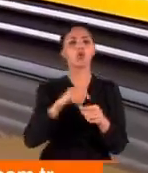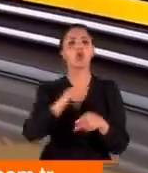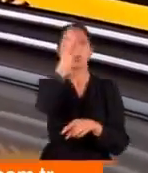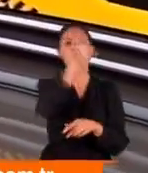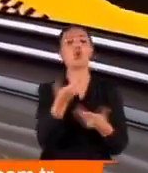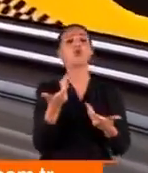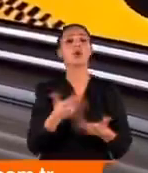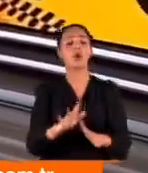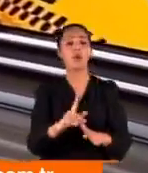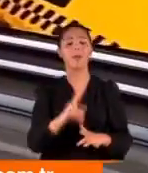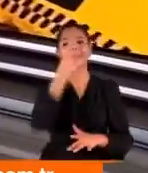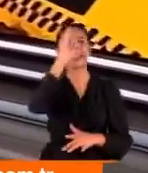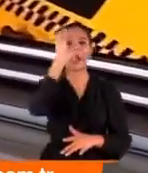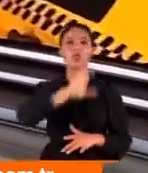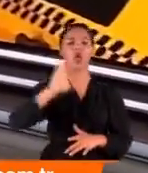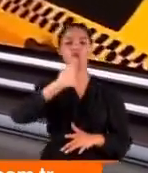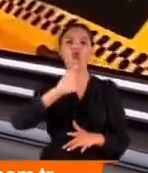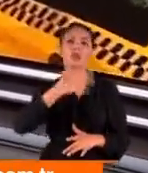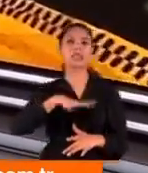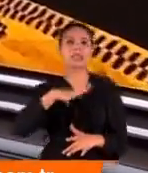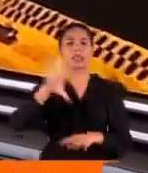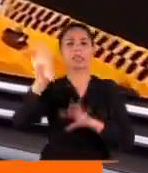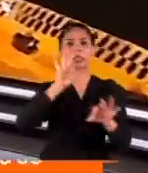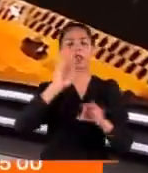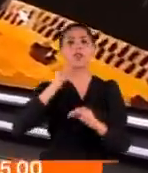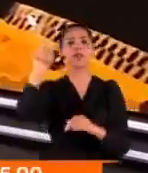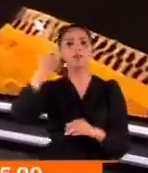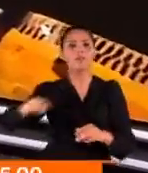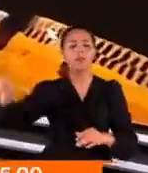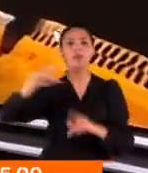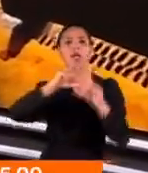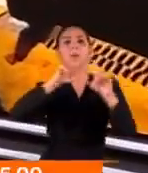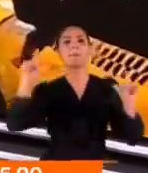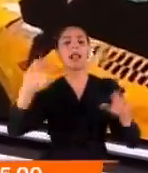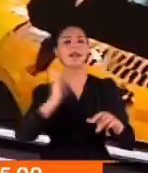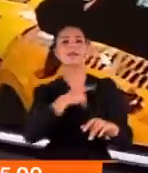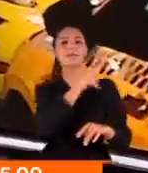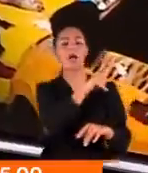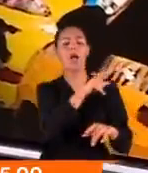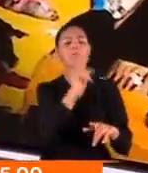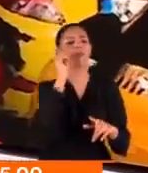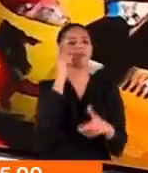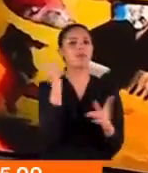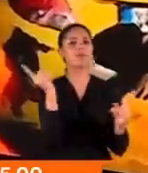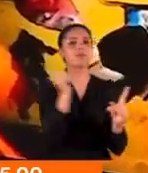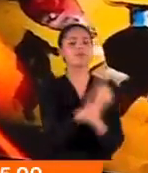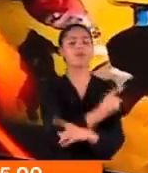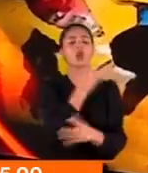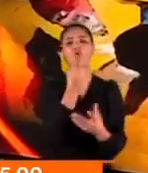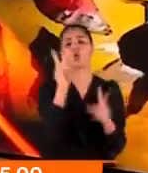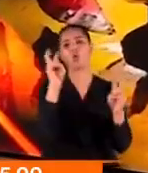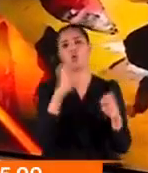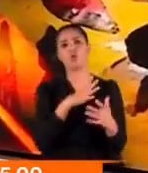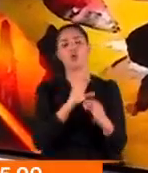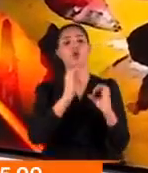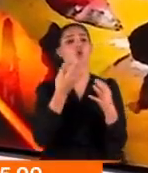kabul etmeyenlerden, sadece turist taşımayı tercih eden taksicilere ve plaka sahiplerinin tutumlarına kadar birçok neden var krizi büyüten.